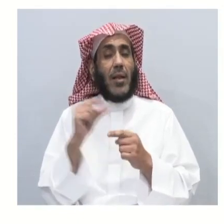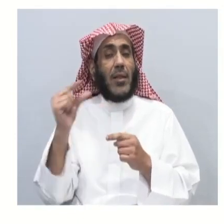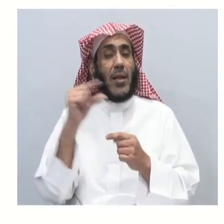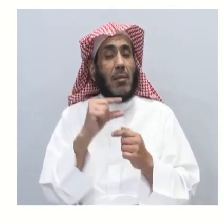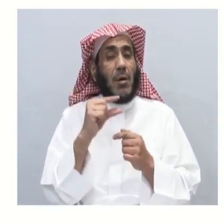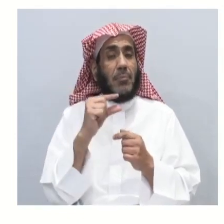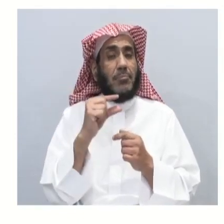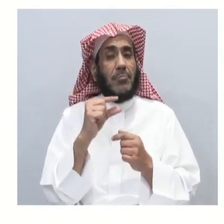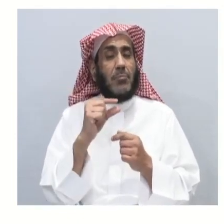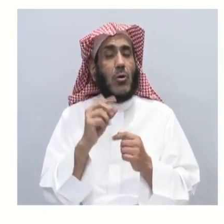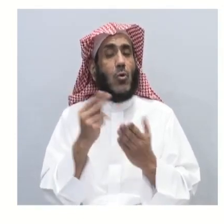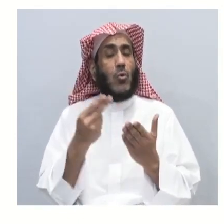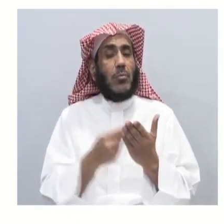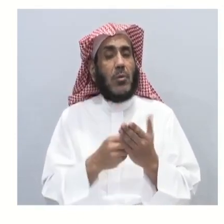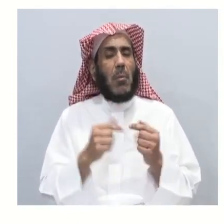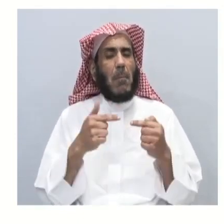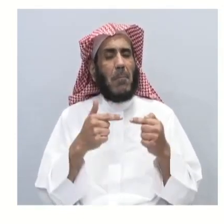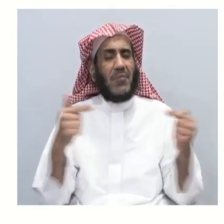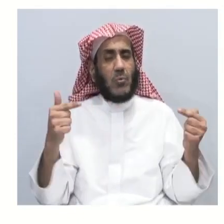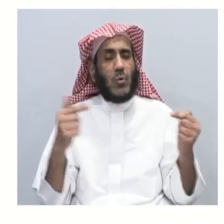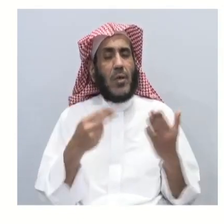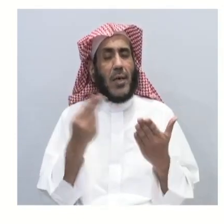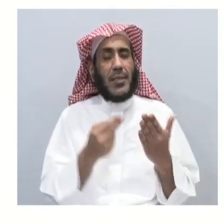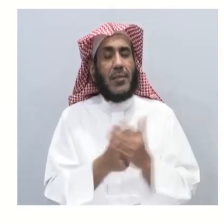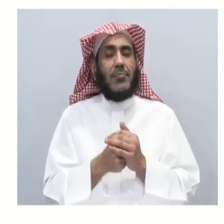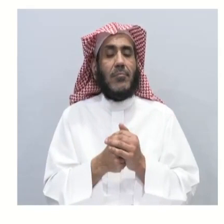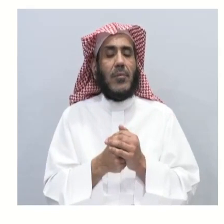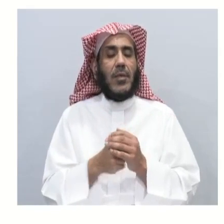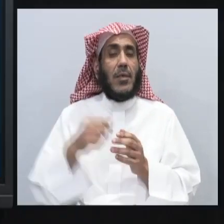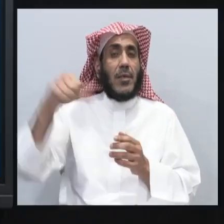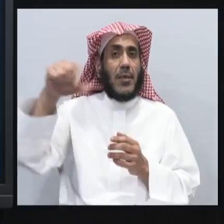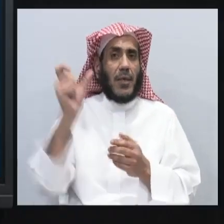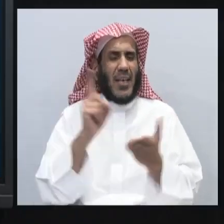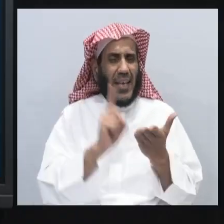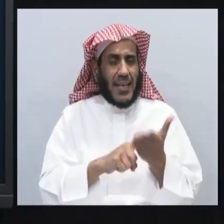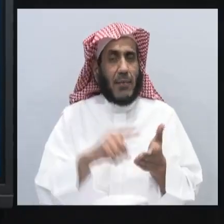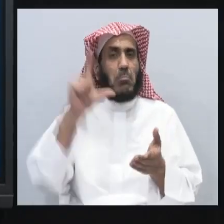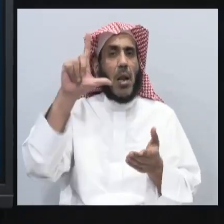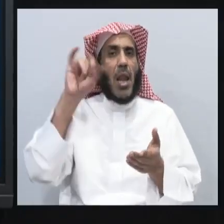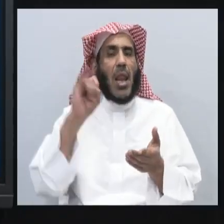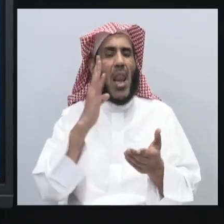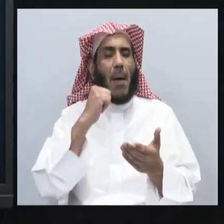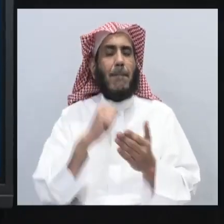الكلمة كتبت مفصولة خطاً، إن لم.